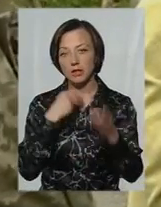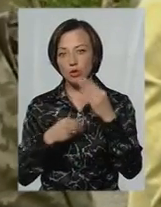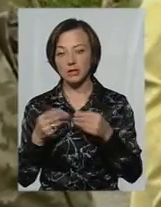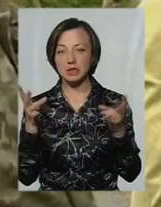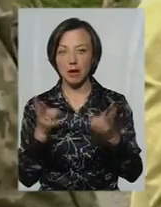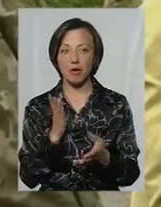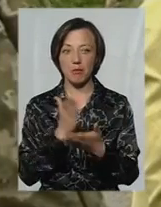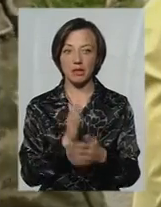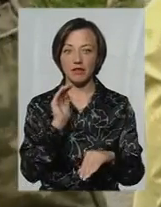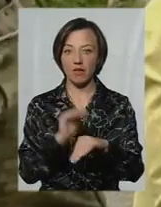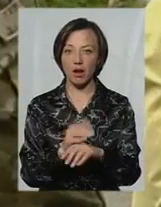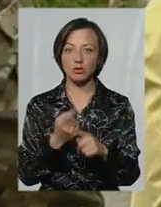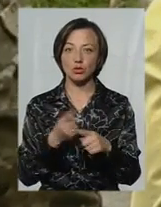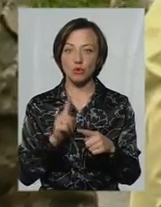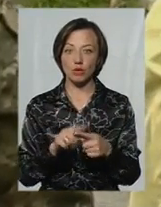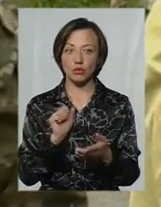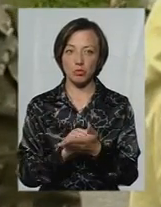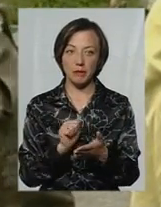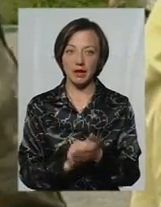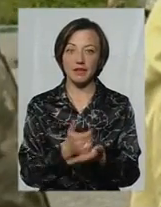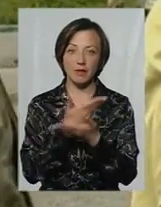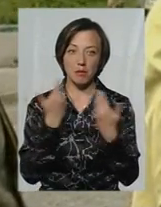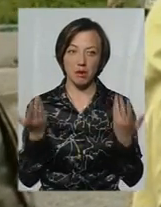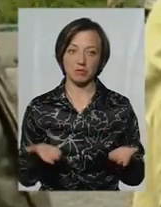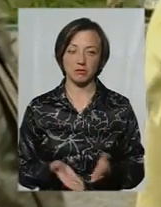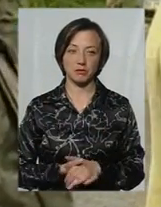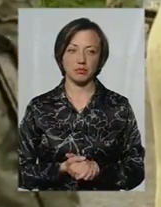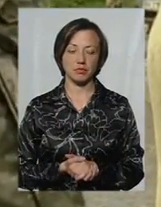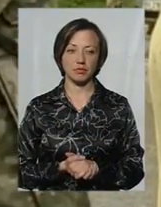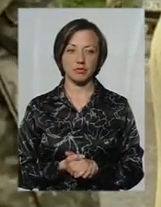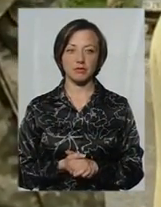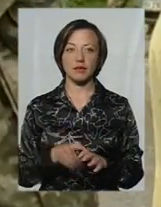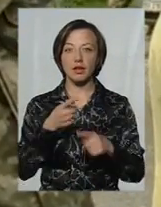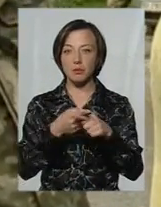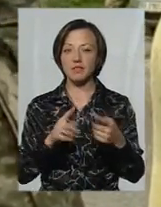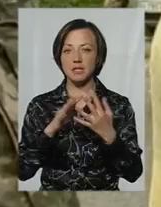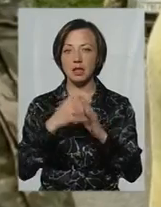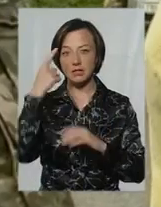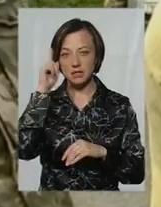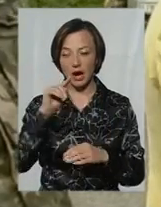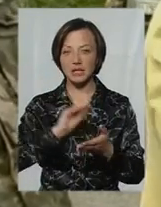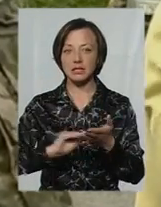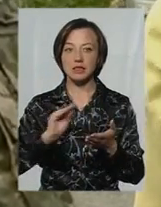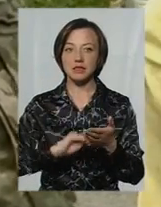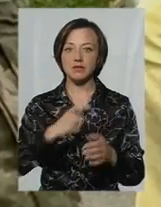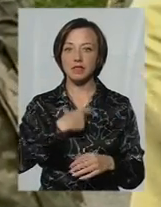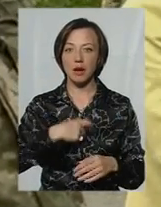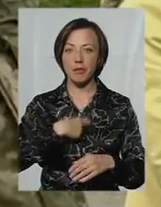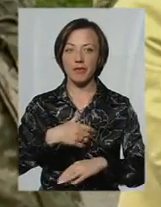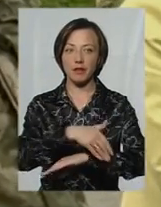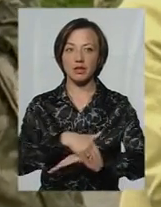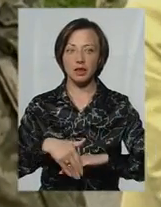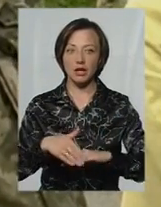треба мати факт. Цього документу, цих документів нема. Тут півсела знає, що секретар в себе на подвір'ї,